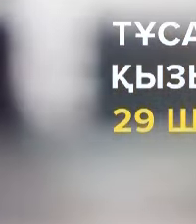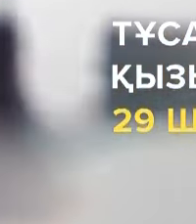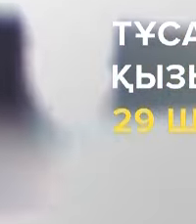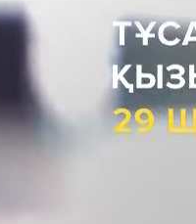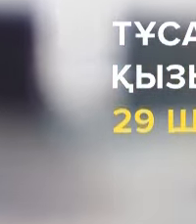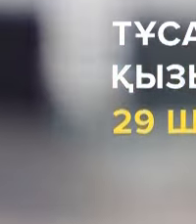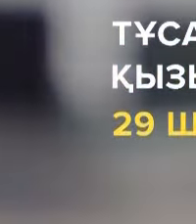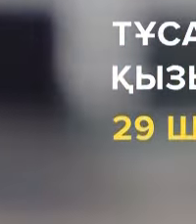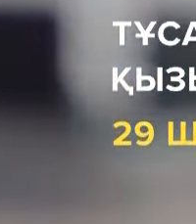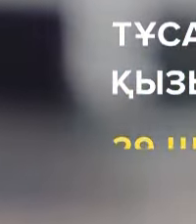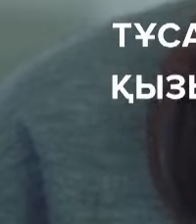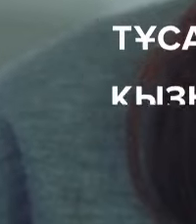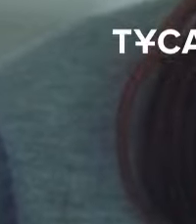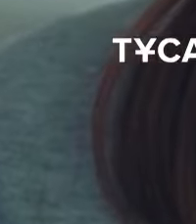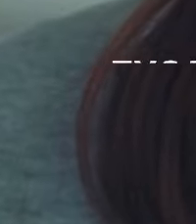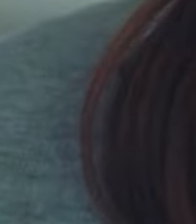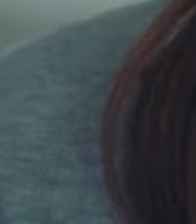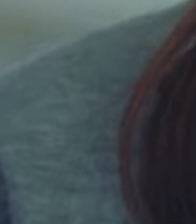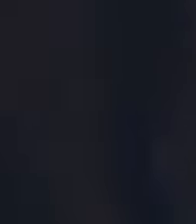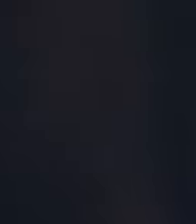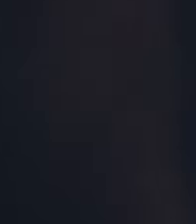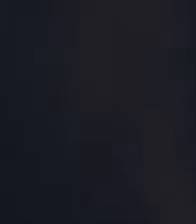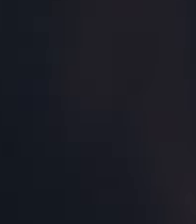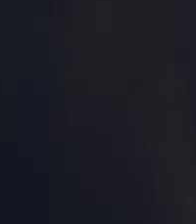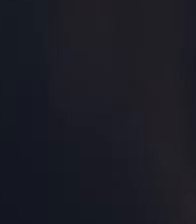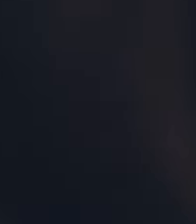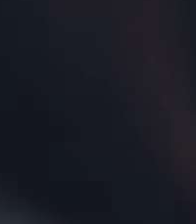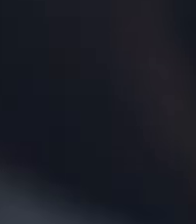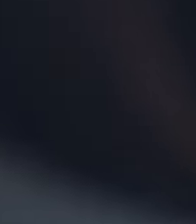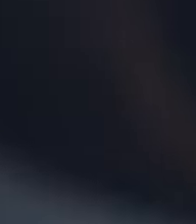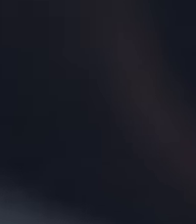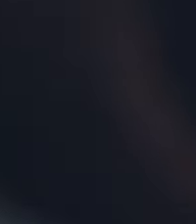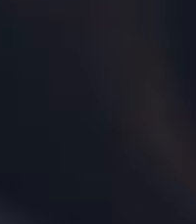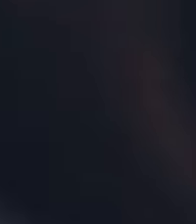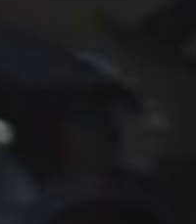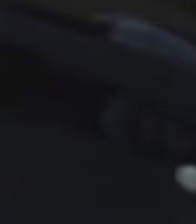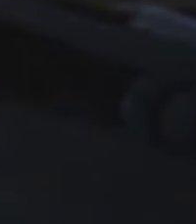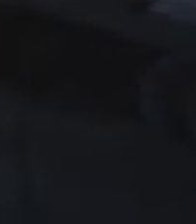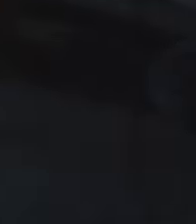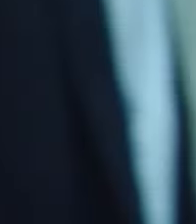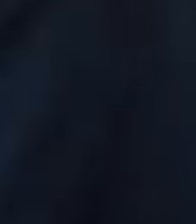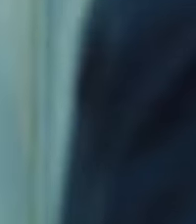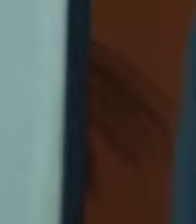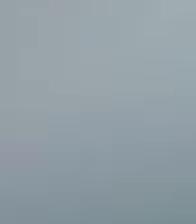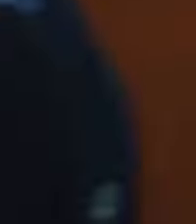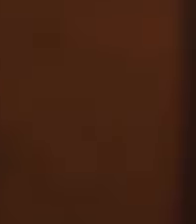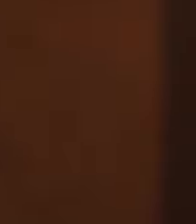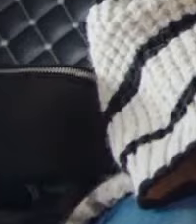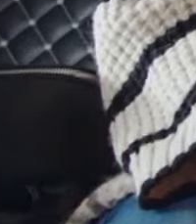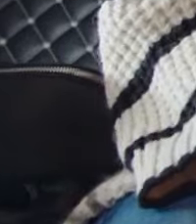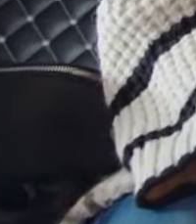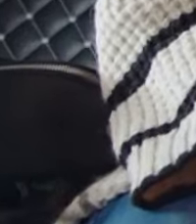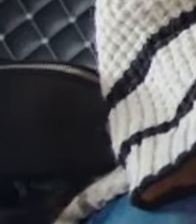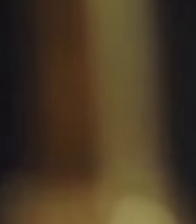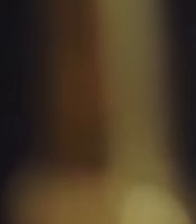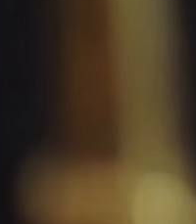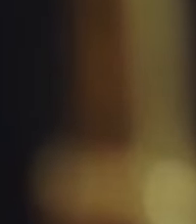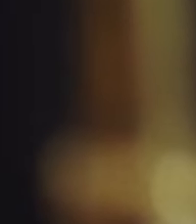Екі түрлі әулет. Мен аяғыма ауыр. Сен не деп тұрғаныңды білесің бе өзі, дуа? Әр түрлі дәстүр мен